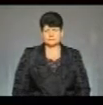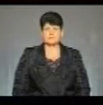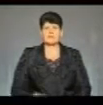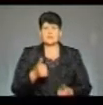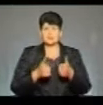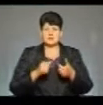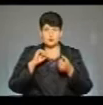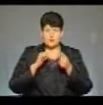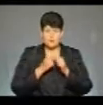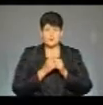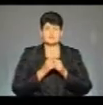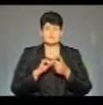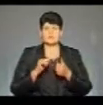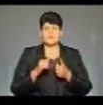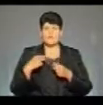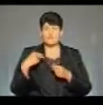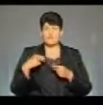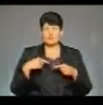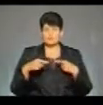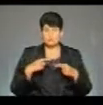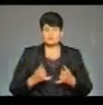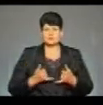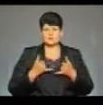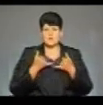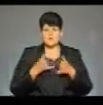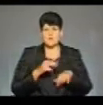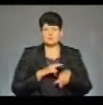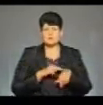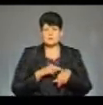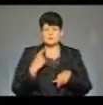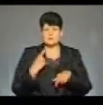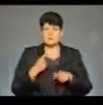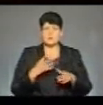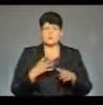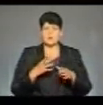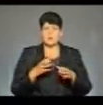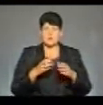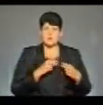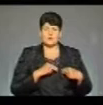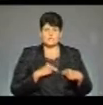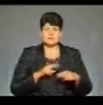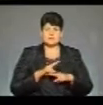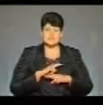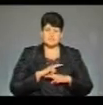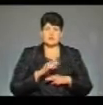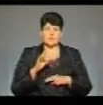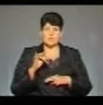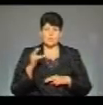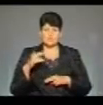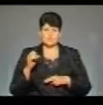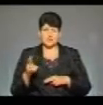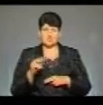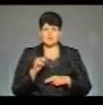Турніром пам'яті зміні футболу вшанували поліцейські області колег, які загинули під час служби, Олександра Рудика та Андрія